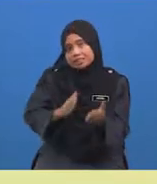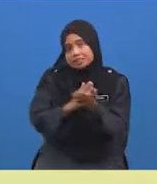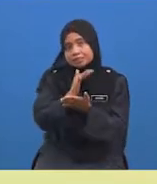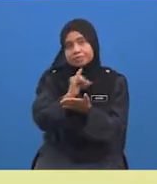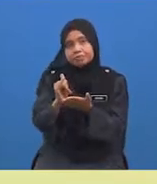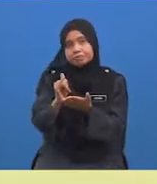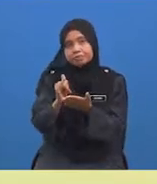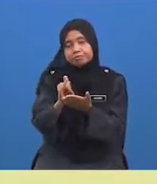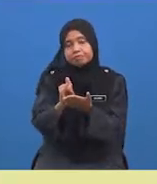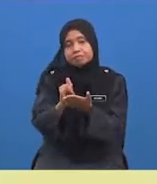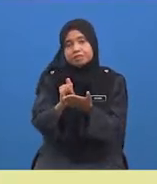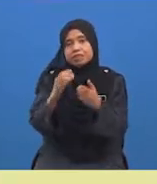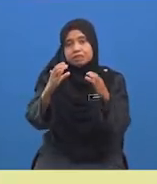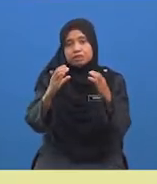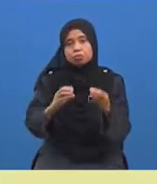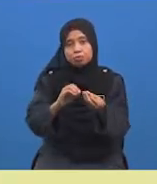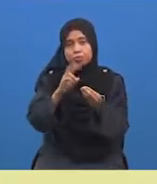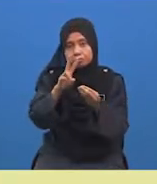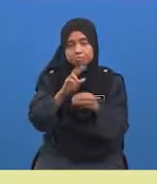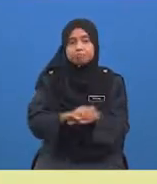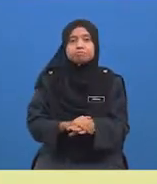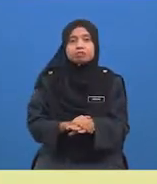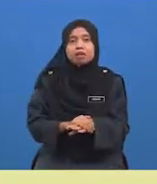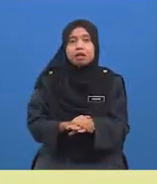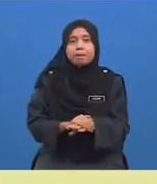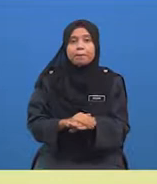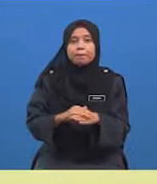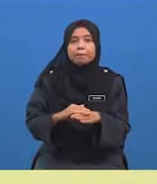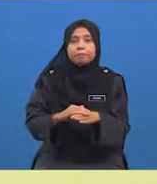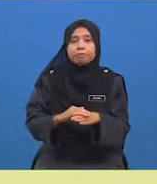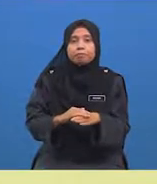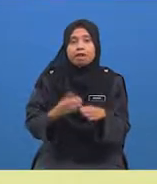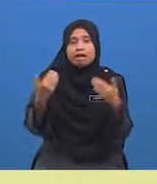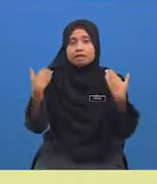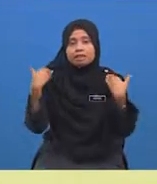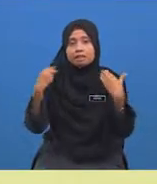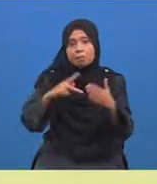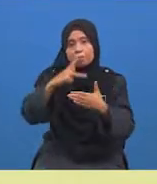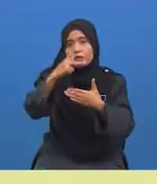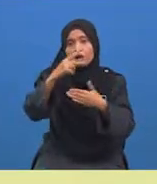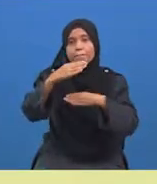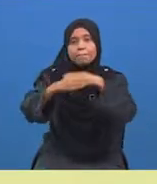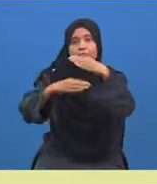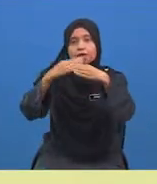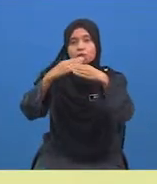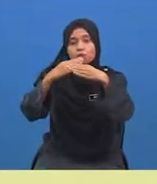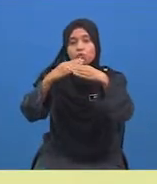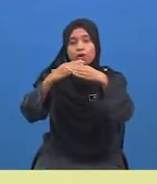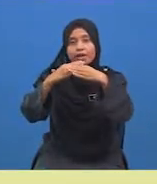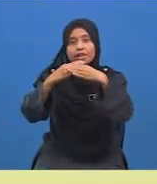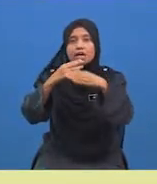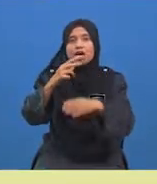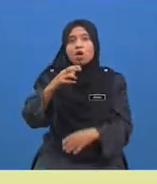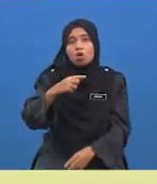Seterusnya, kaedah yang kedua adalah dengan mewujudkan program pembangunan kerohanian